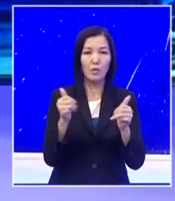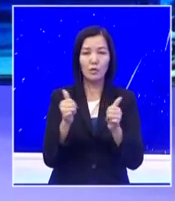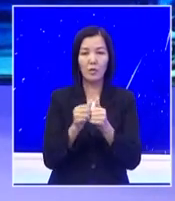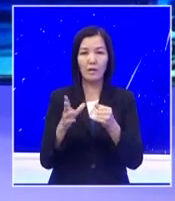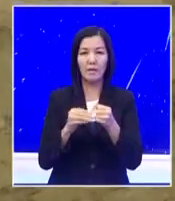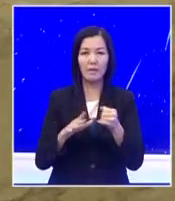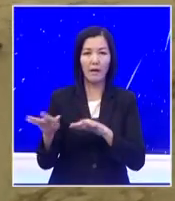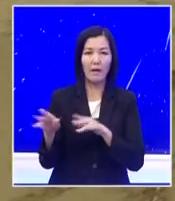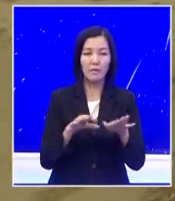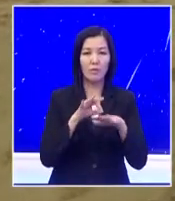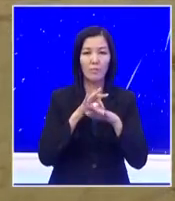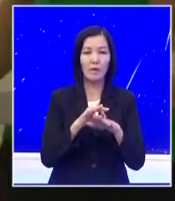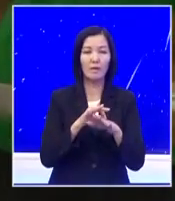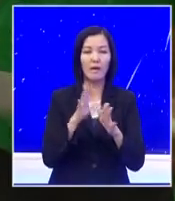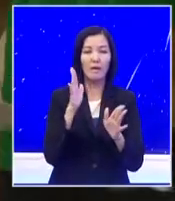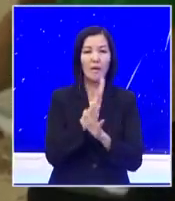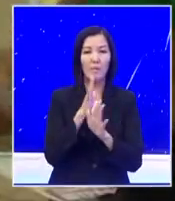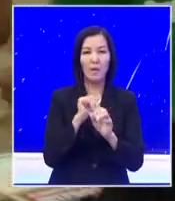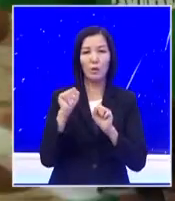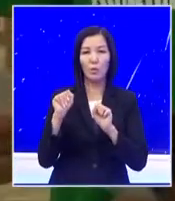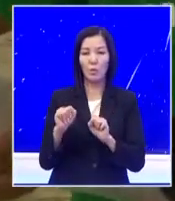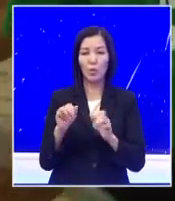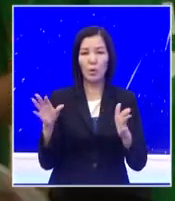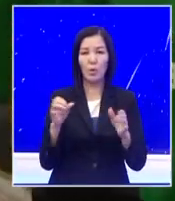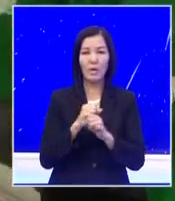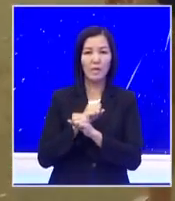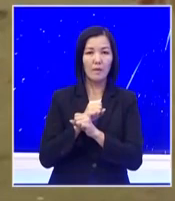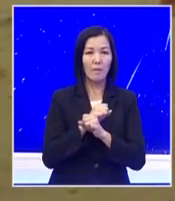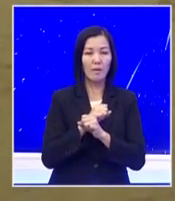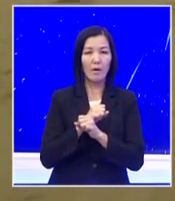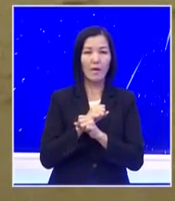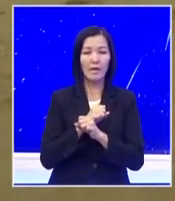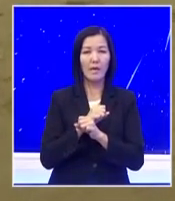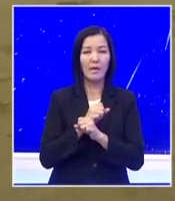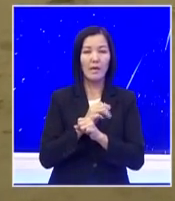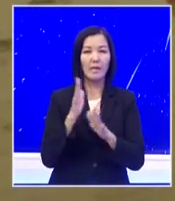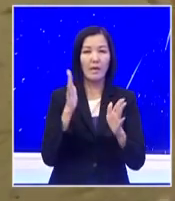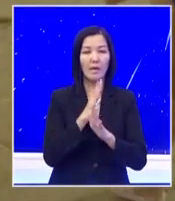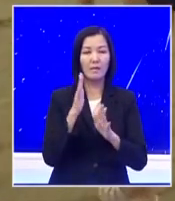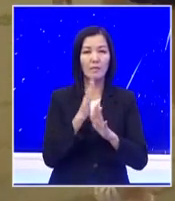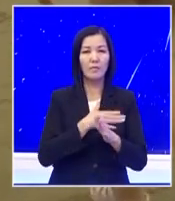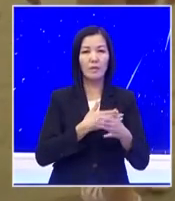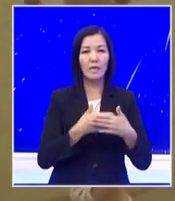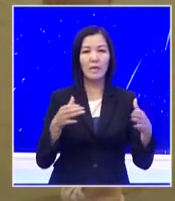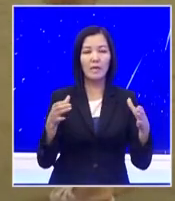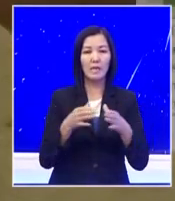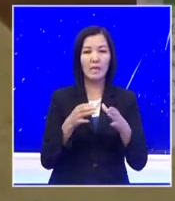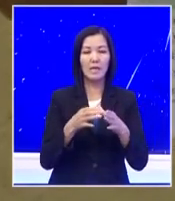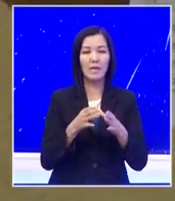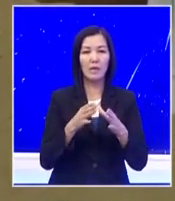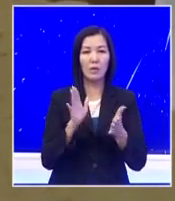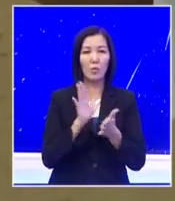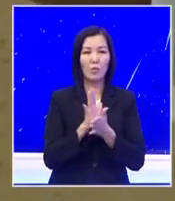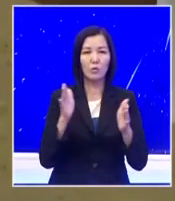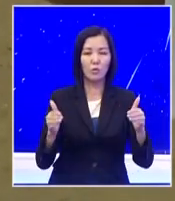Мақсат белгілі, қоршаған ортаны ластанудан сақтау. Ондағы демалушыларға эко-еріктілер қоқыс дорбаларымен 100-ге жуық жадынама қағаздарын